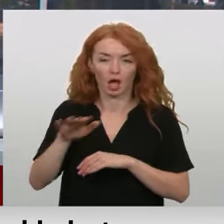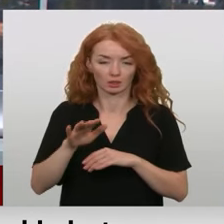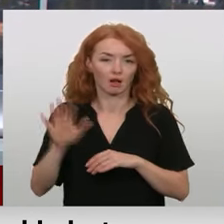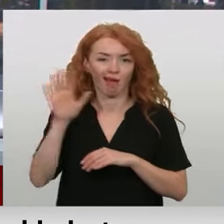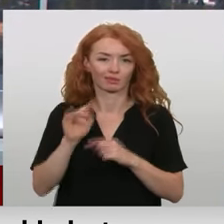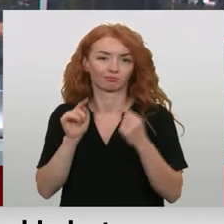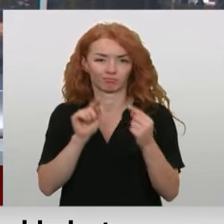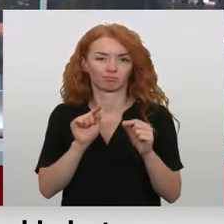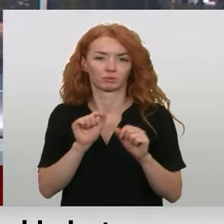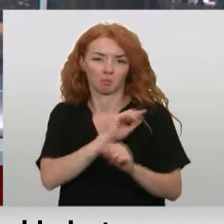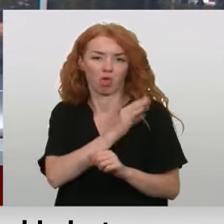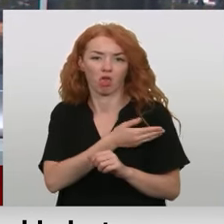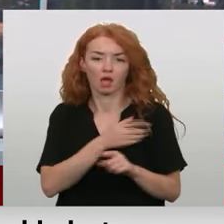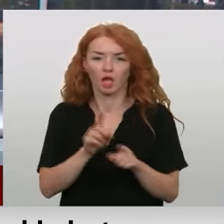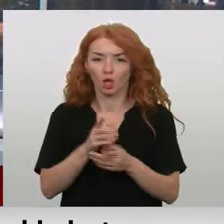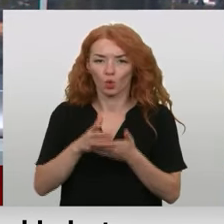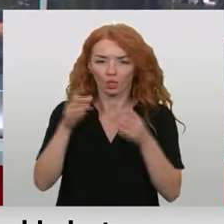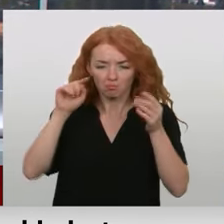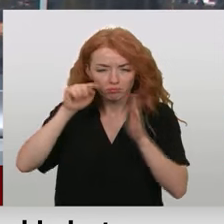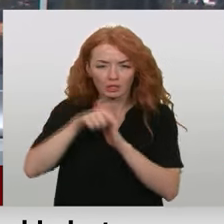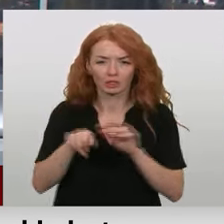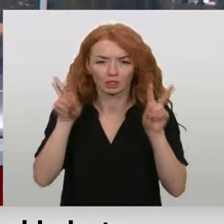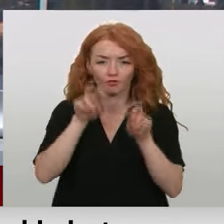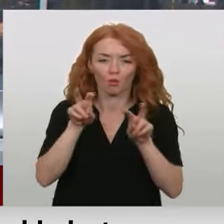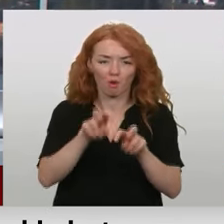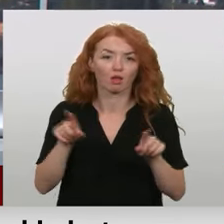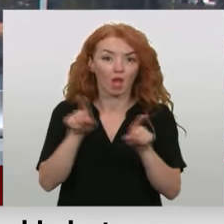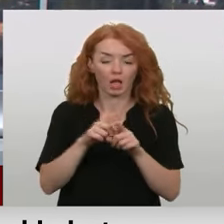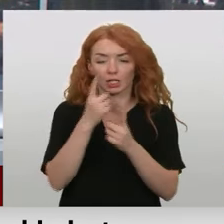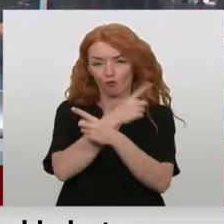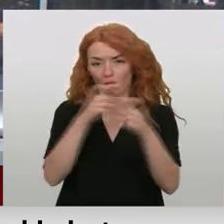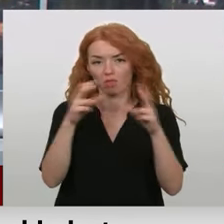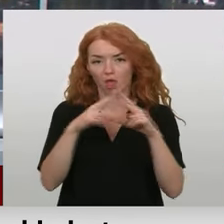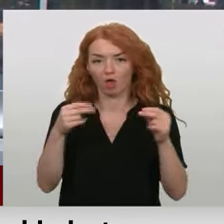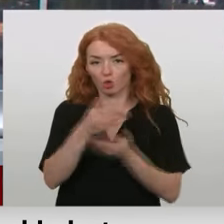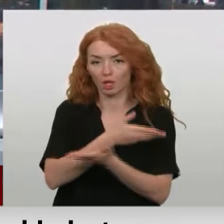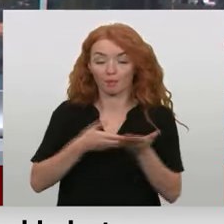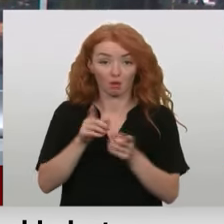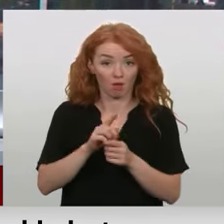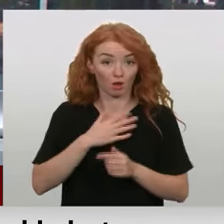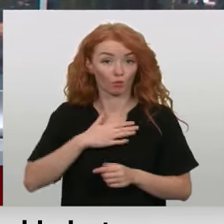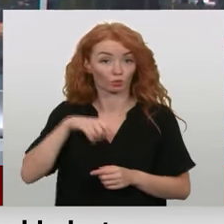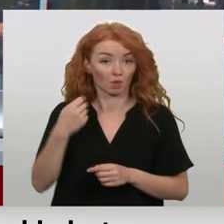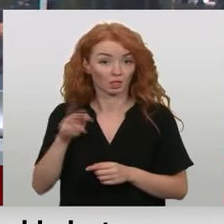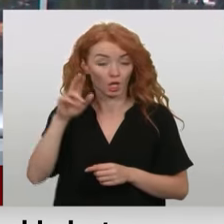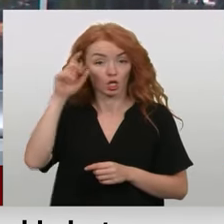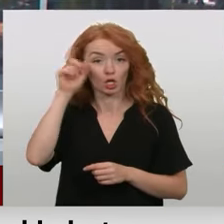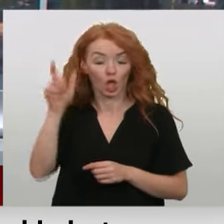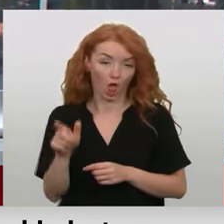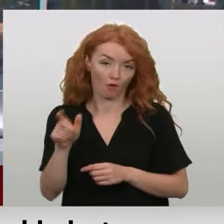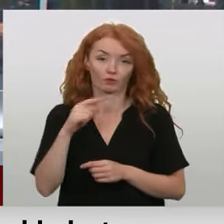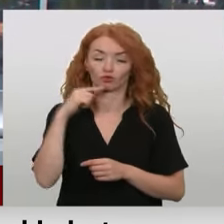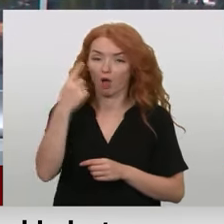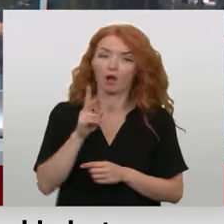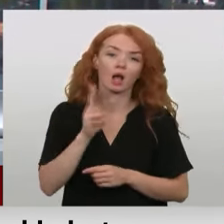Par incidentu notiek padziļināta izmeklēšana un informēta NATO sabiedrotie. Arī valsts prezidents Edgars Rinkēvičs vietnē X ir ierakstījis,